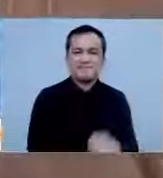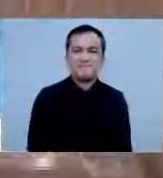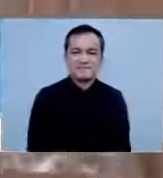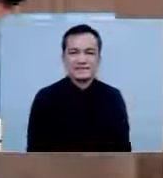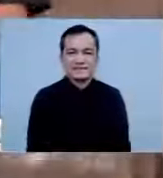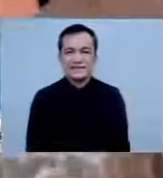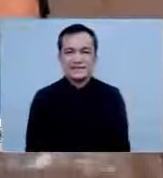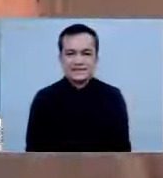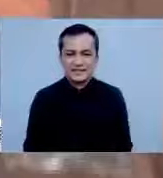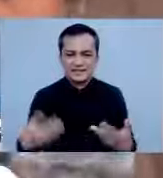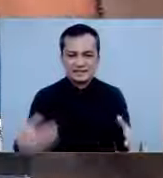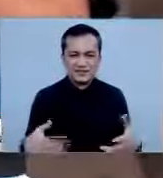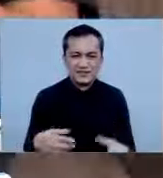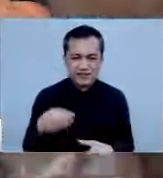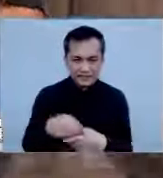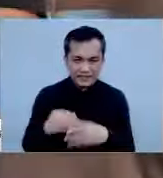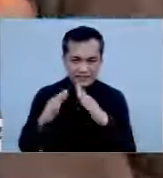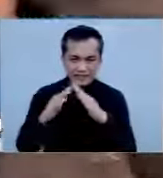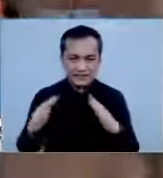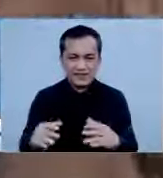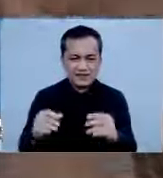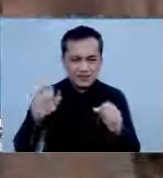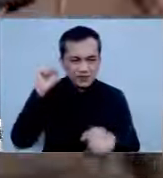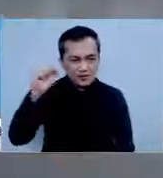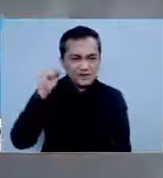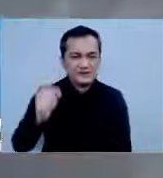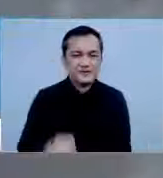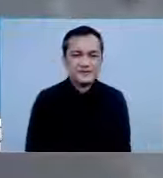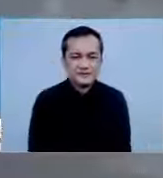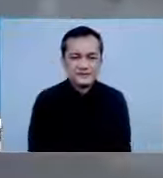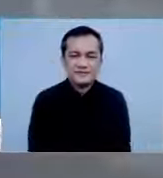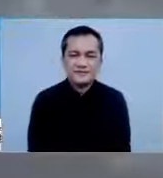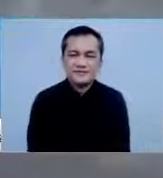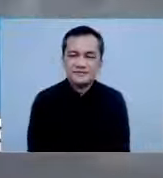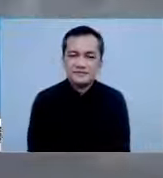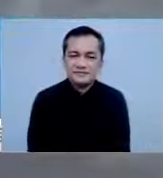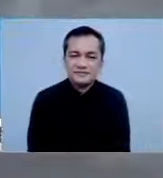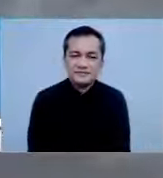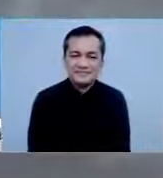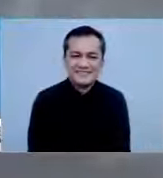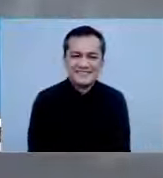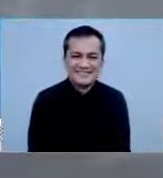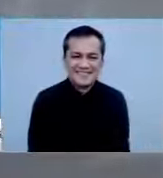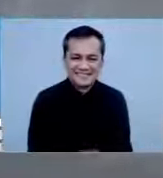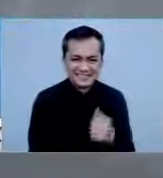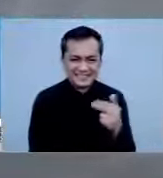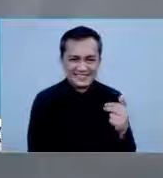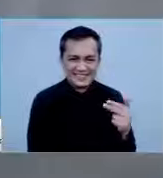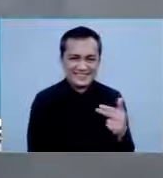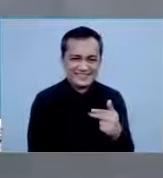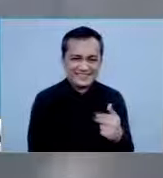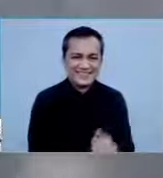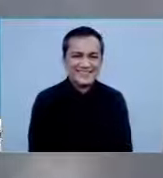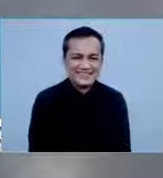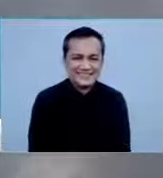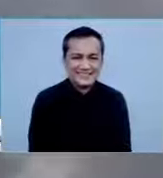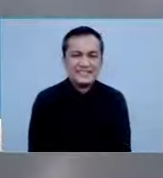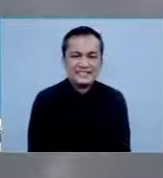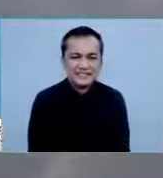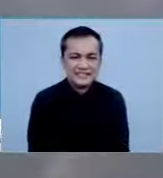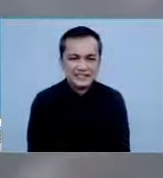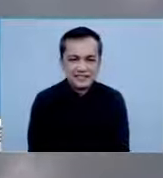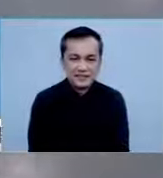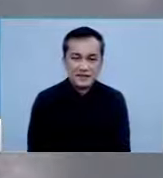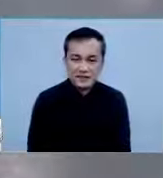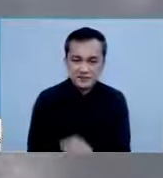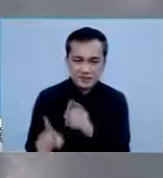the house! Woo! Woo! Ano, buenos dias. Oh, yeah. Good morning, kapatid. Sige, tell us